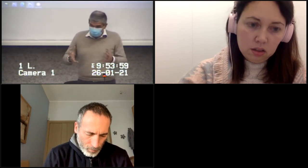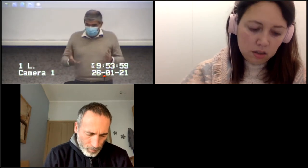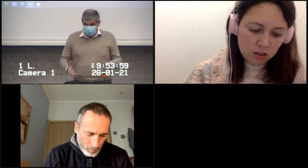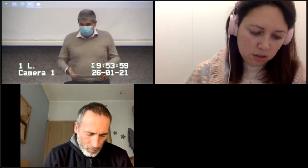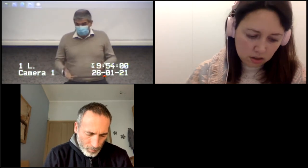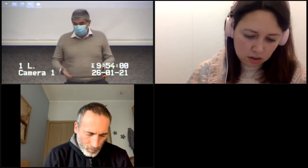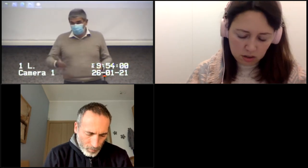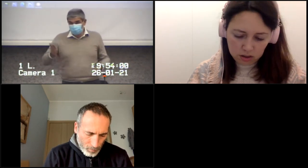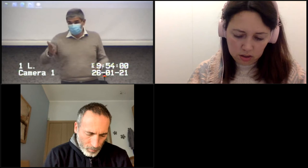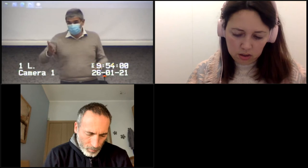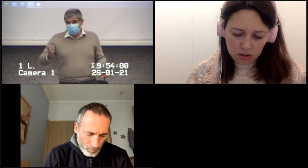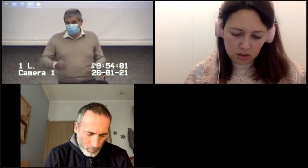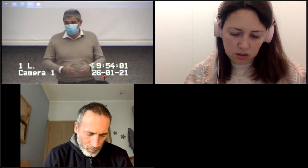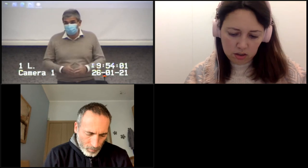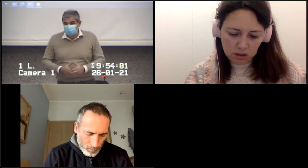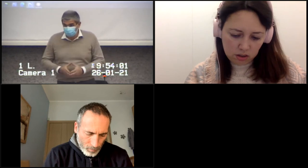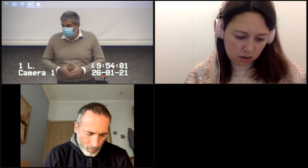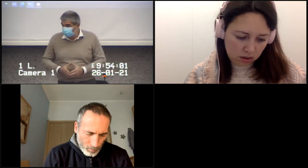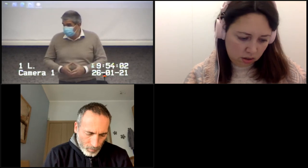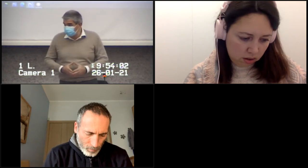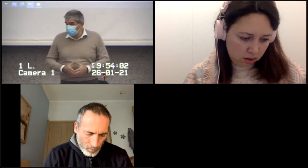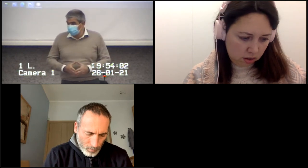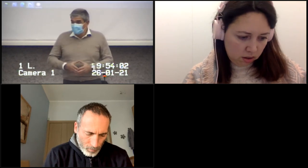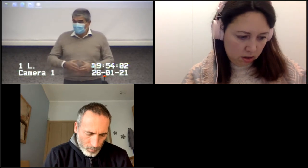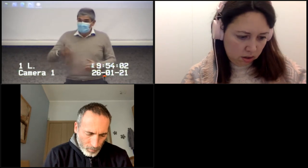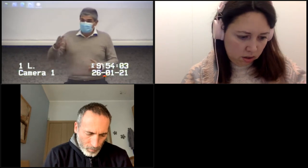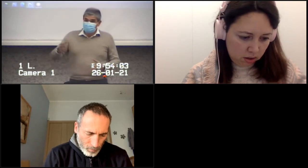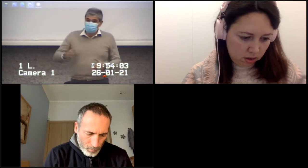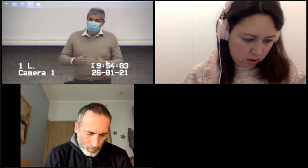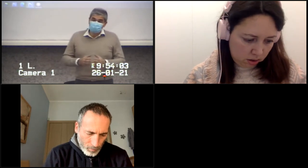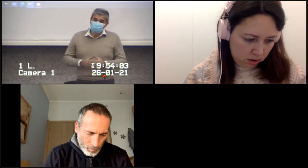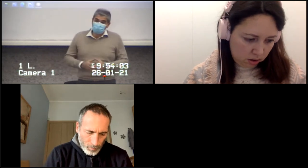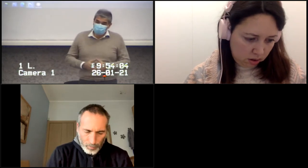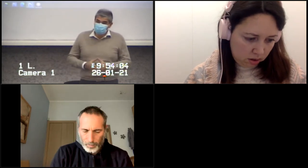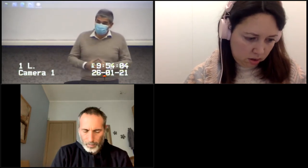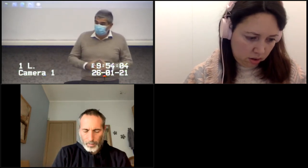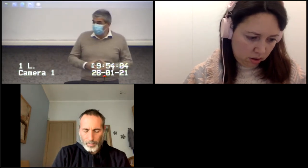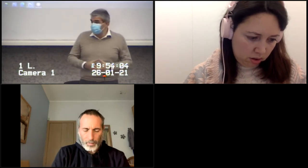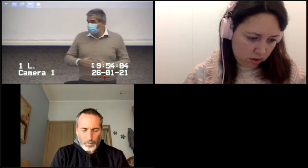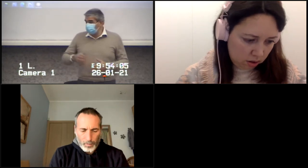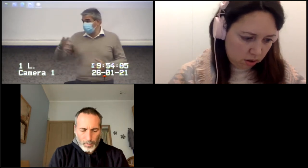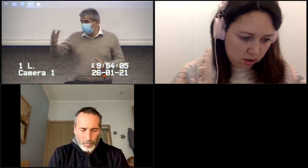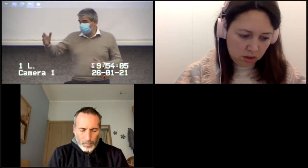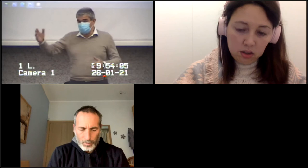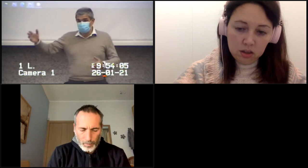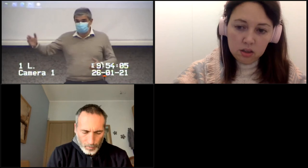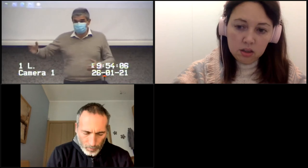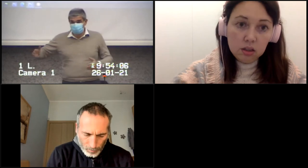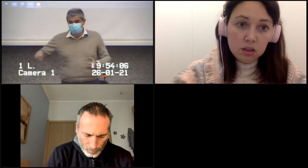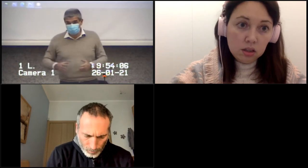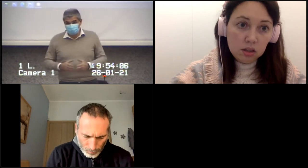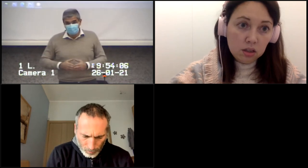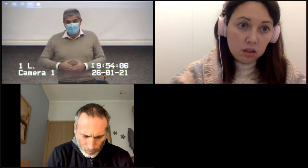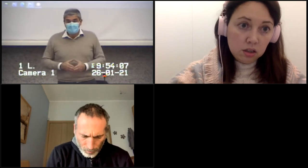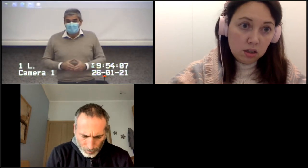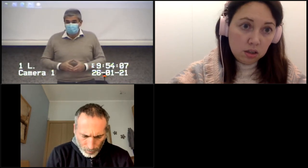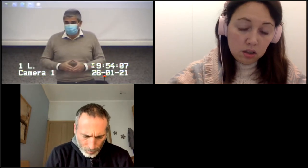governo di quell'area dove siamo andati a chiudere il procedimento di abuso edilizio che esisteva sul